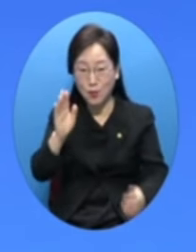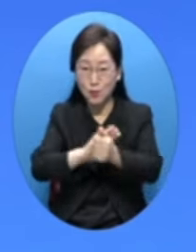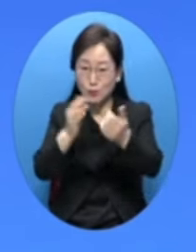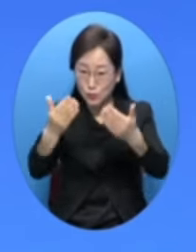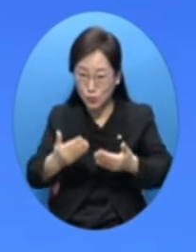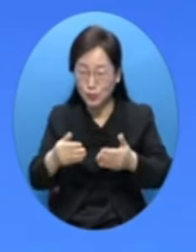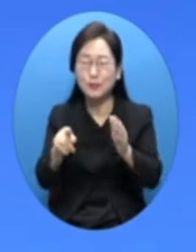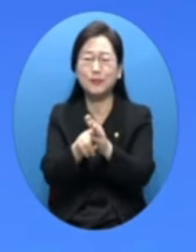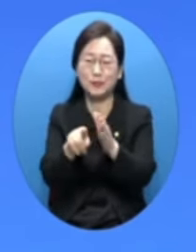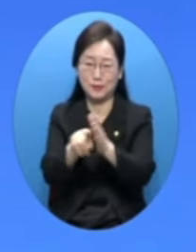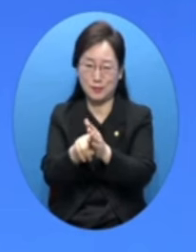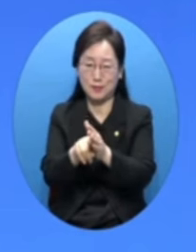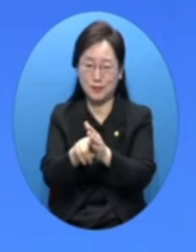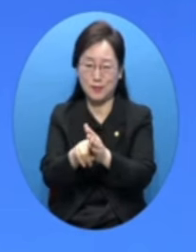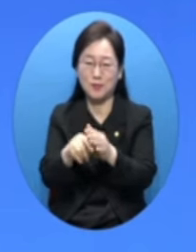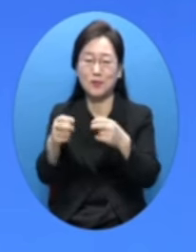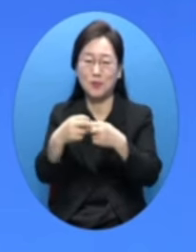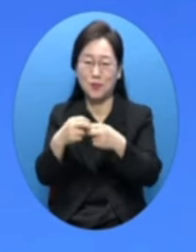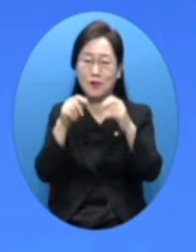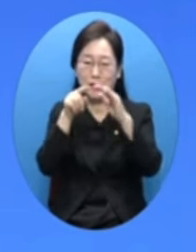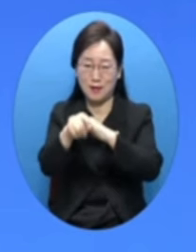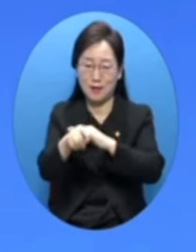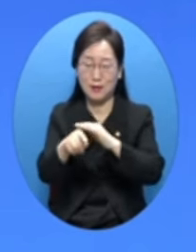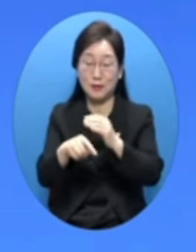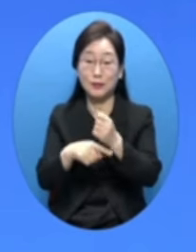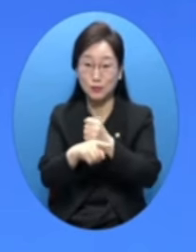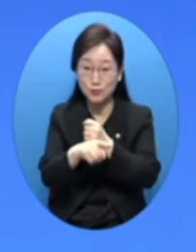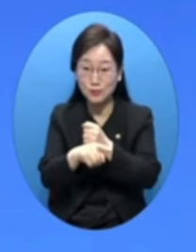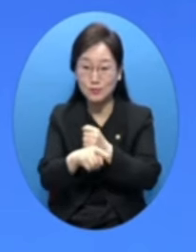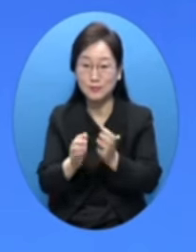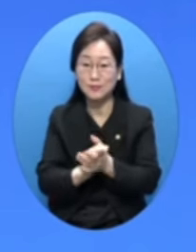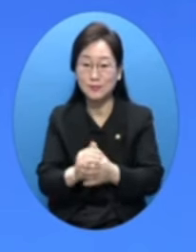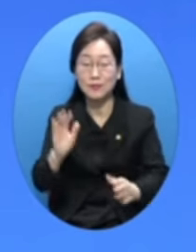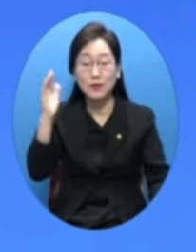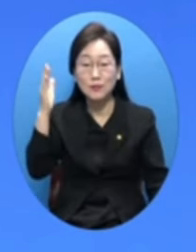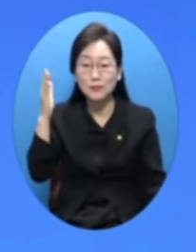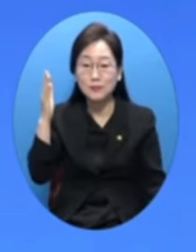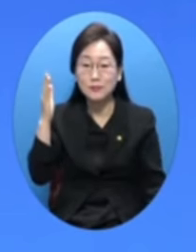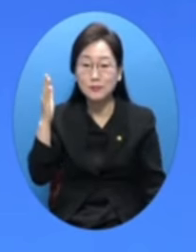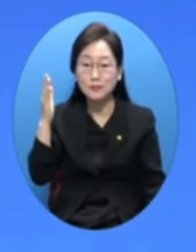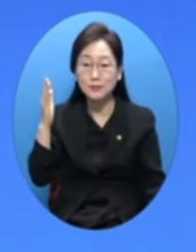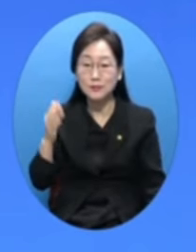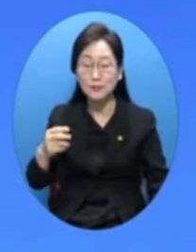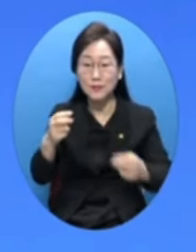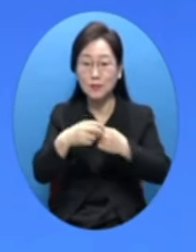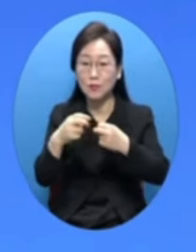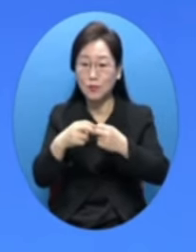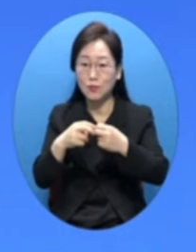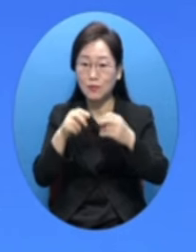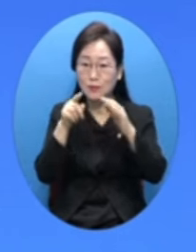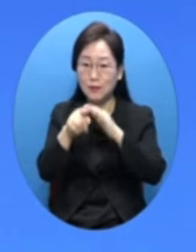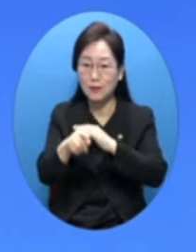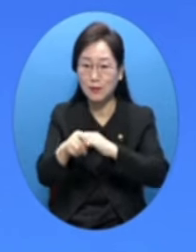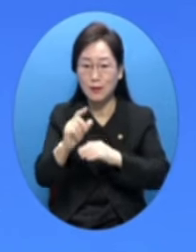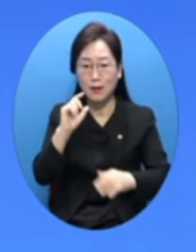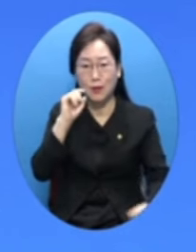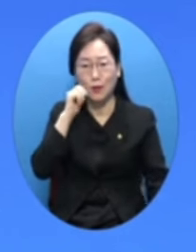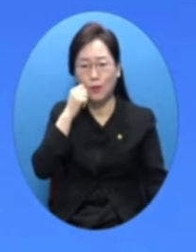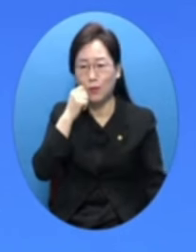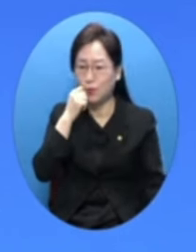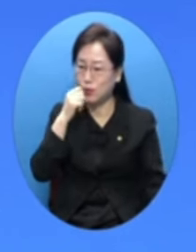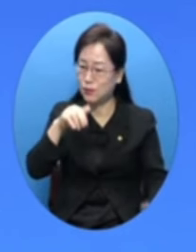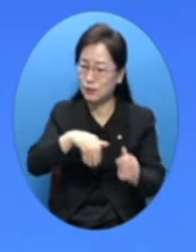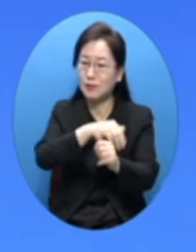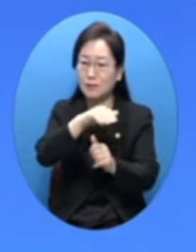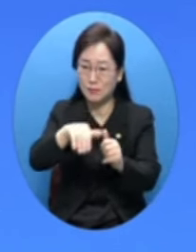믿음을 갖기 때문에 병원에 가는 것입니다. 요즘 병원 가는 일이 참 어렵게 된